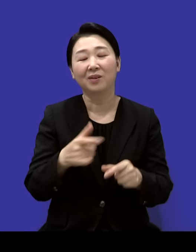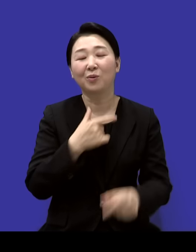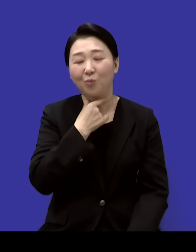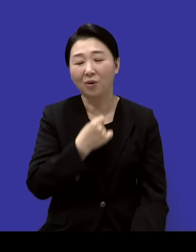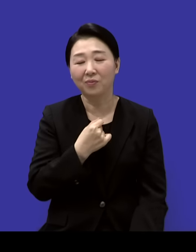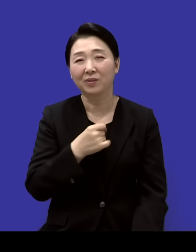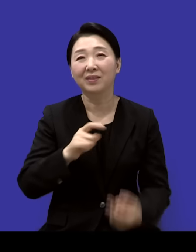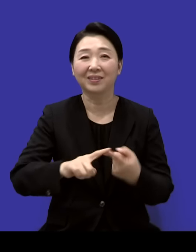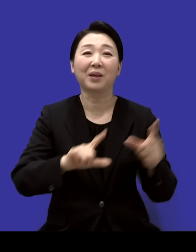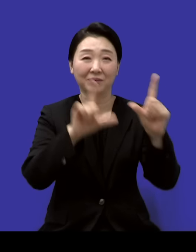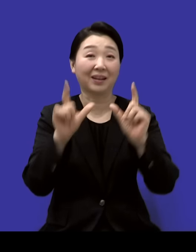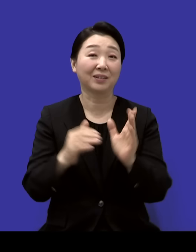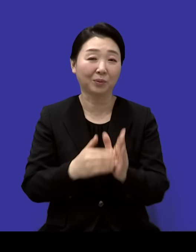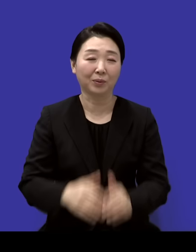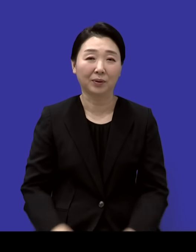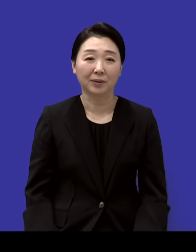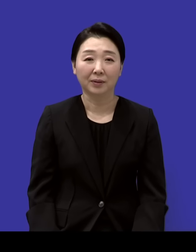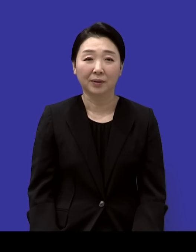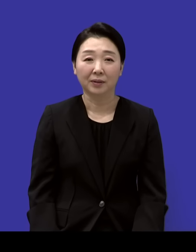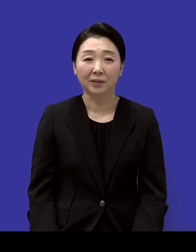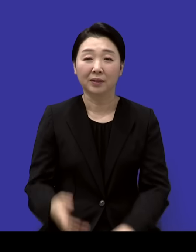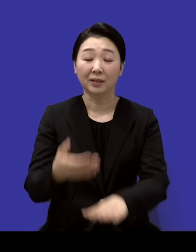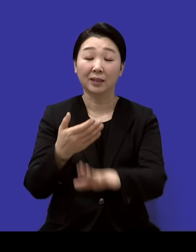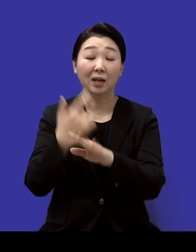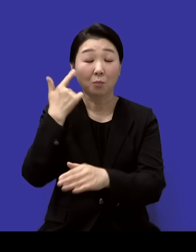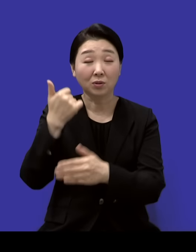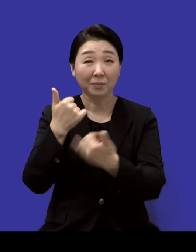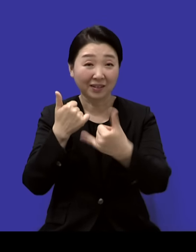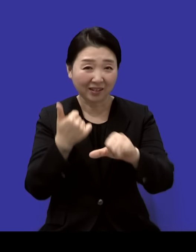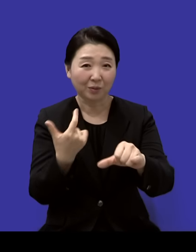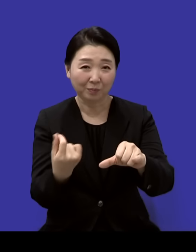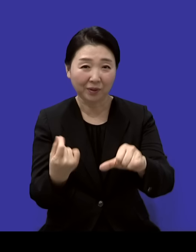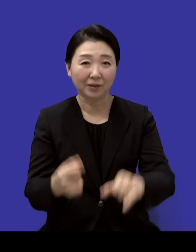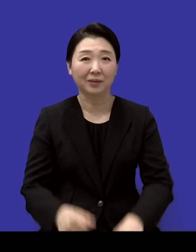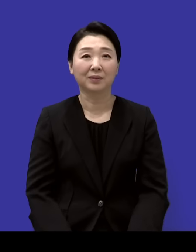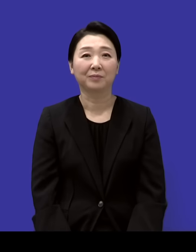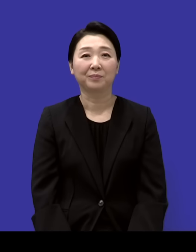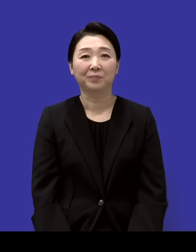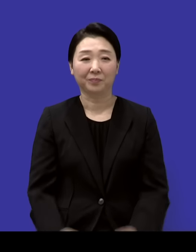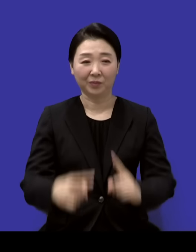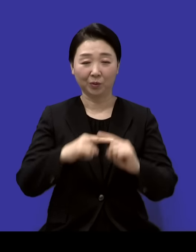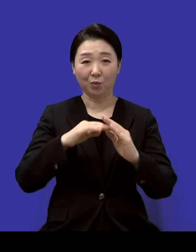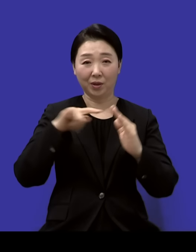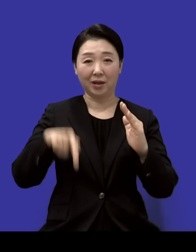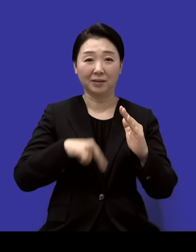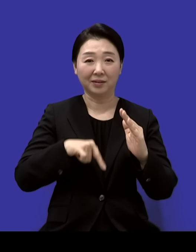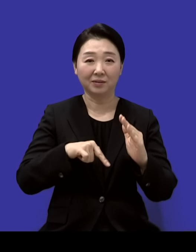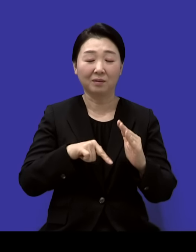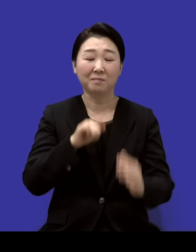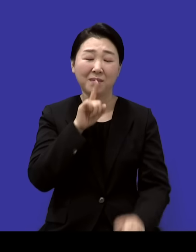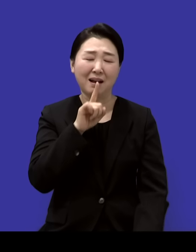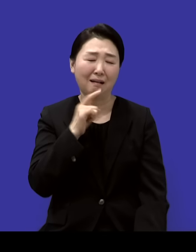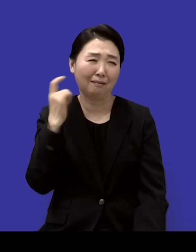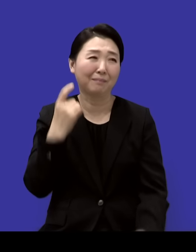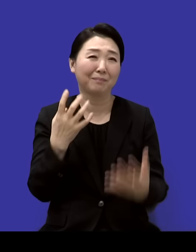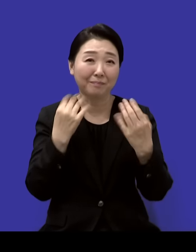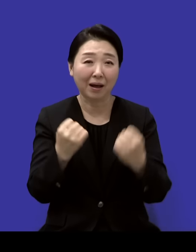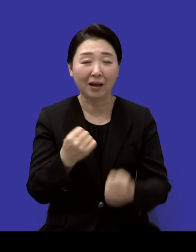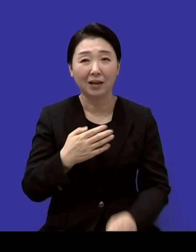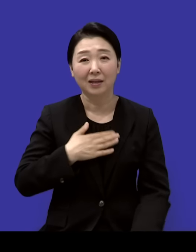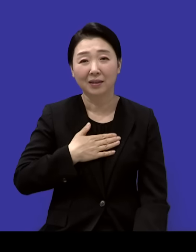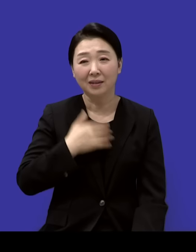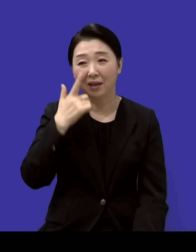그래서 아무래도 다른 개척교회 목회자 자녀도 마찬가지겠지만 우리가 참 교회 안에서 이런저런 소리가 많이 있잖아요. 네네. 우리 아빠